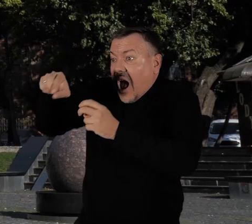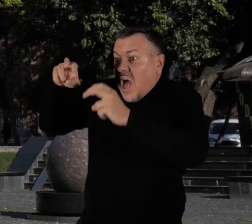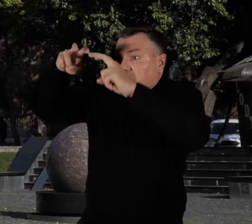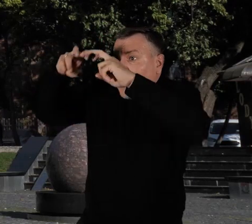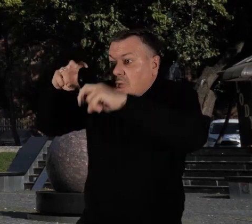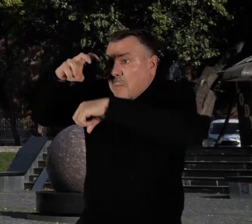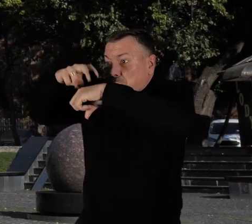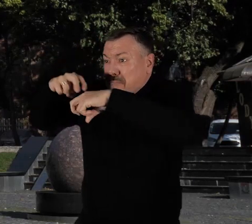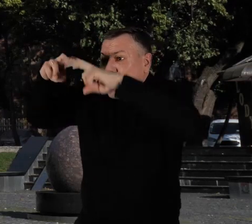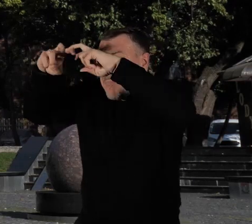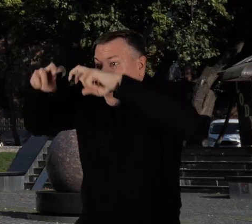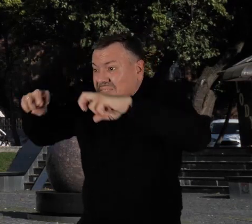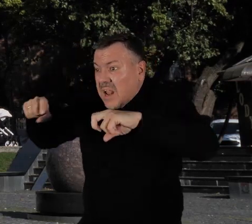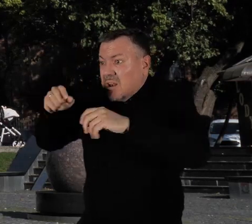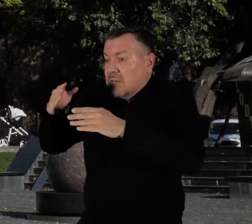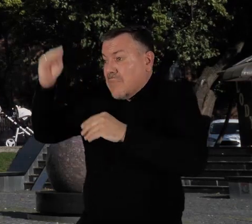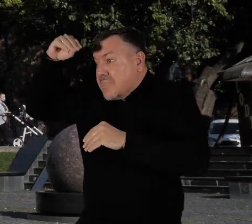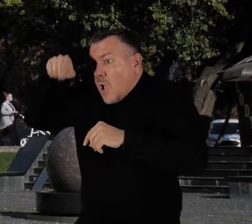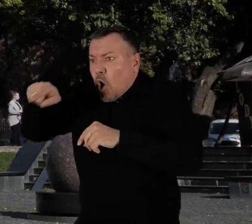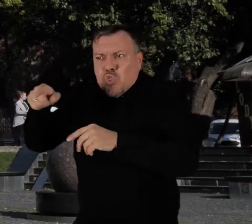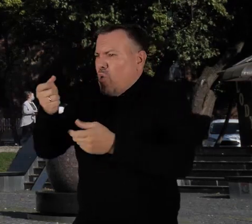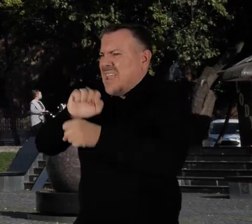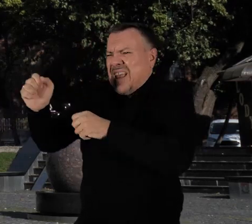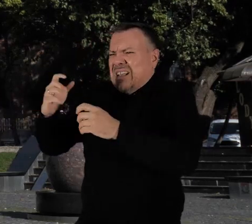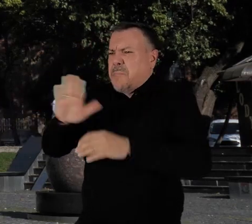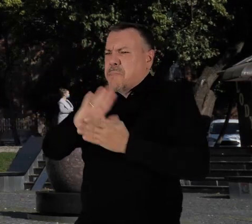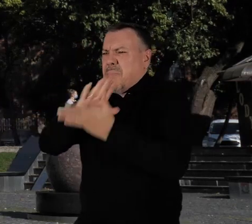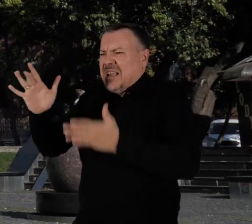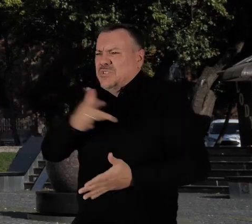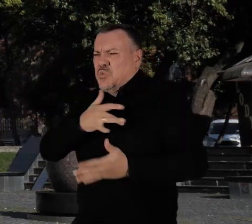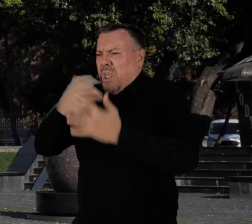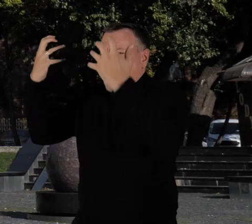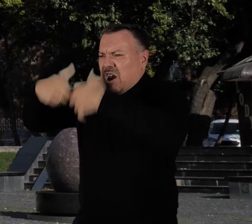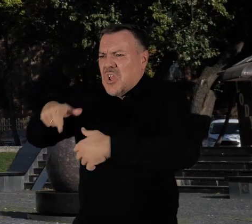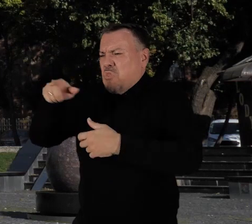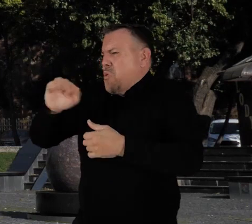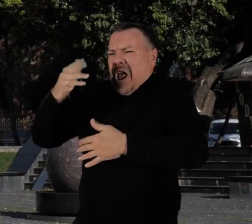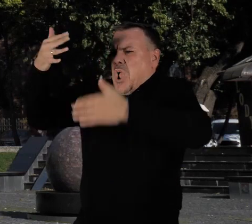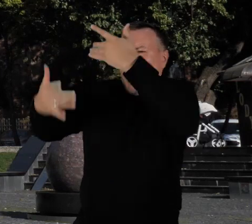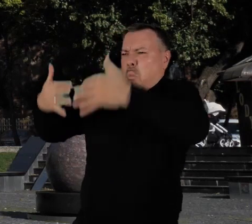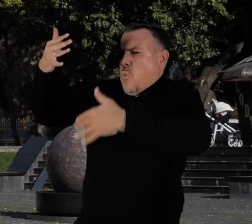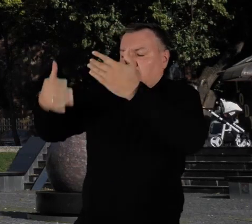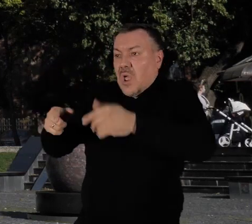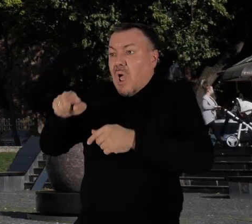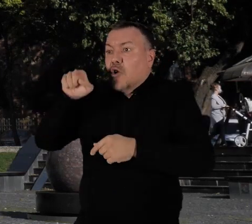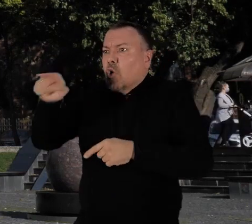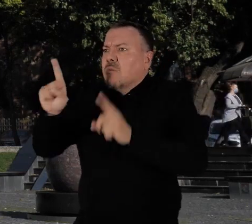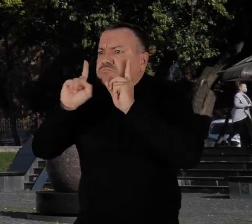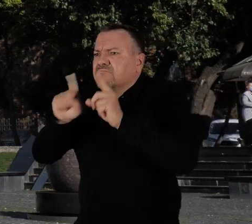jawi mi się nie jako bezduszna maszyna, nawet nie jako myśl zalgorytmizowana przez jakiś superkomputer, lecz